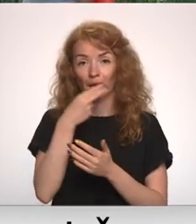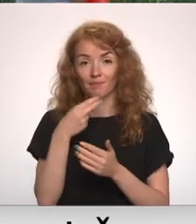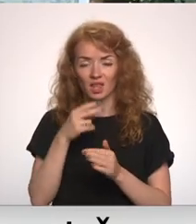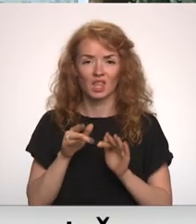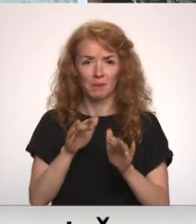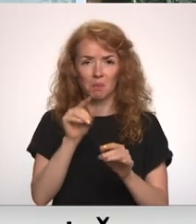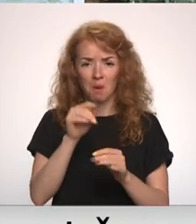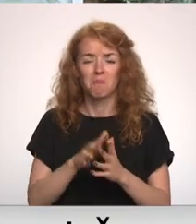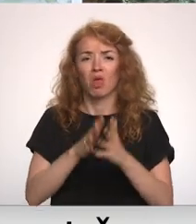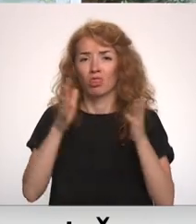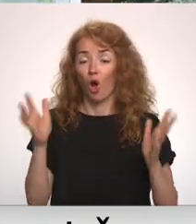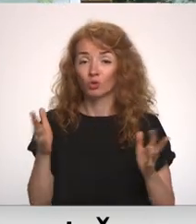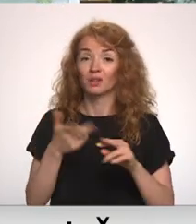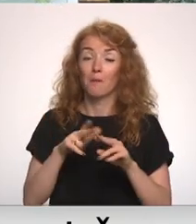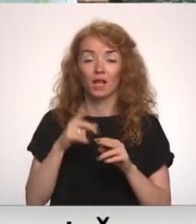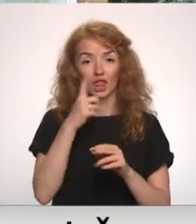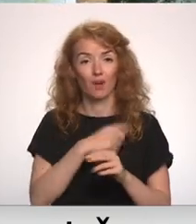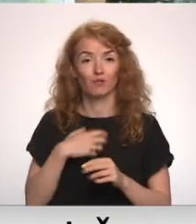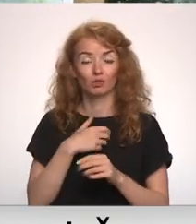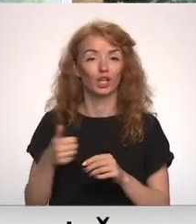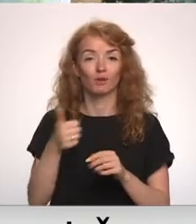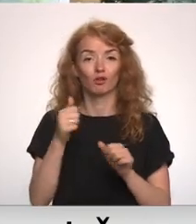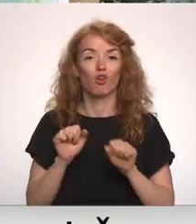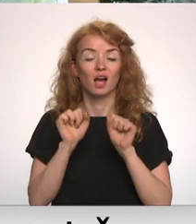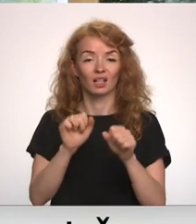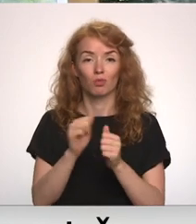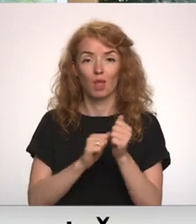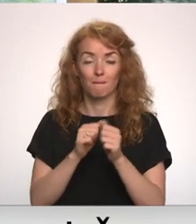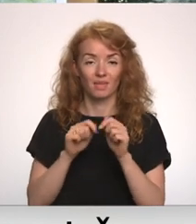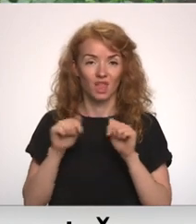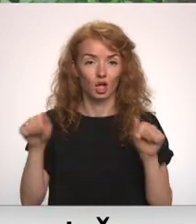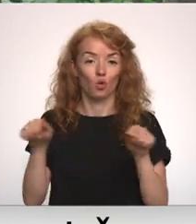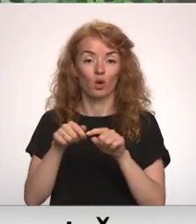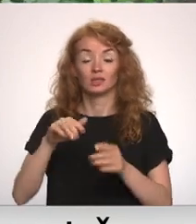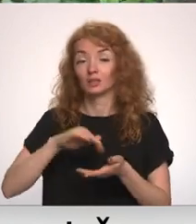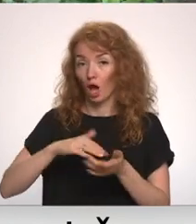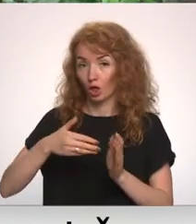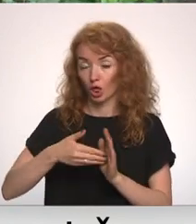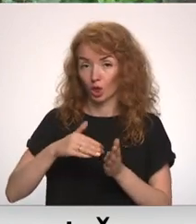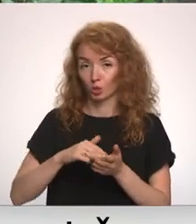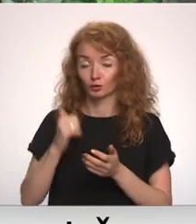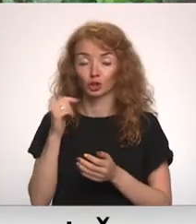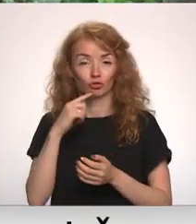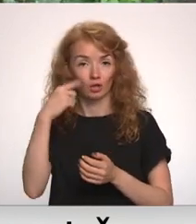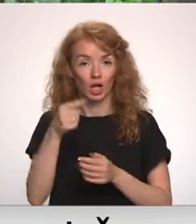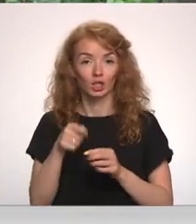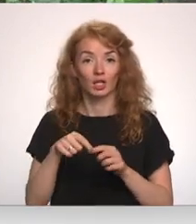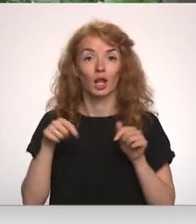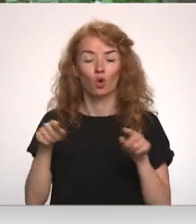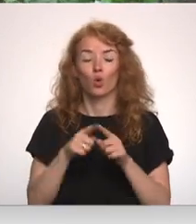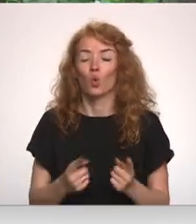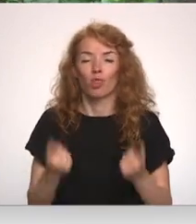pārāk daudz, tāpēc būtu nepieciešams īpaši aizsargājumās dabas teritorijas status. Tātad šī teritorija ir unikāla ar